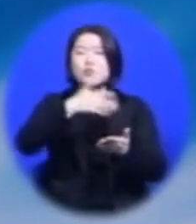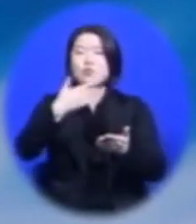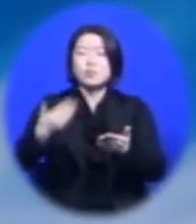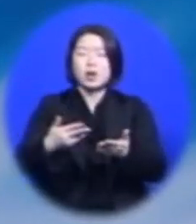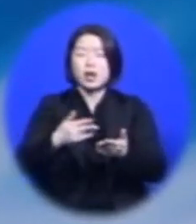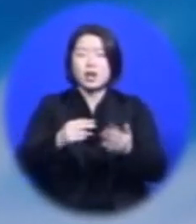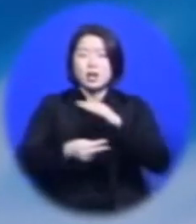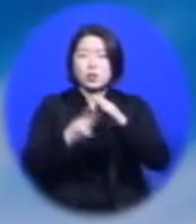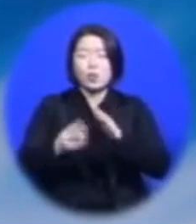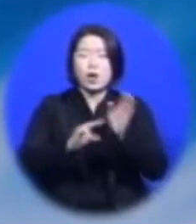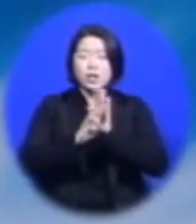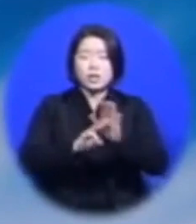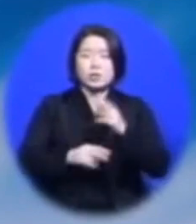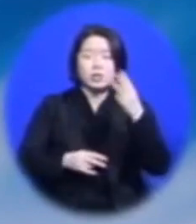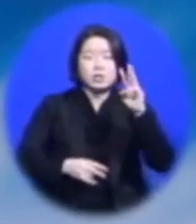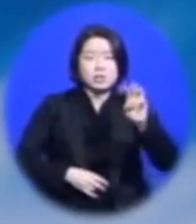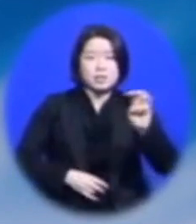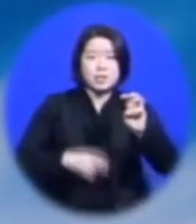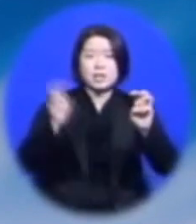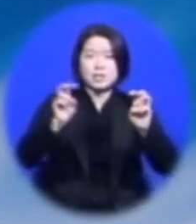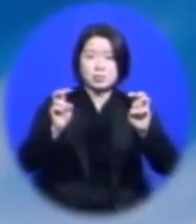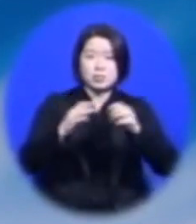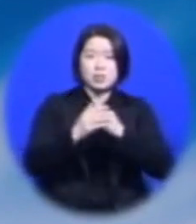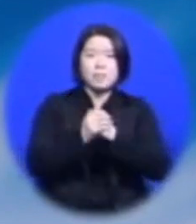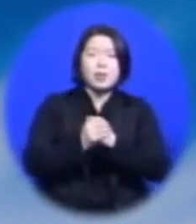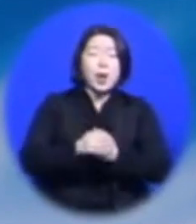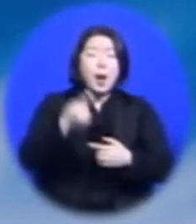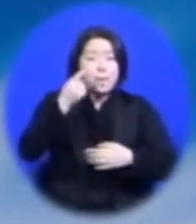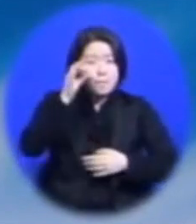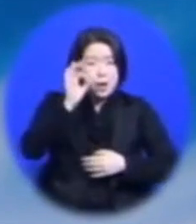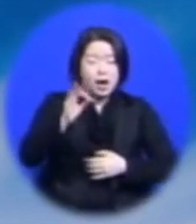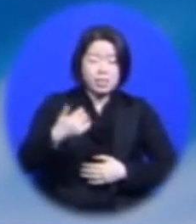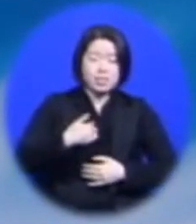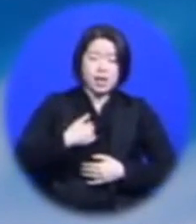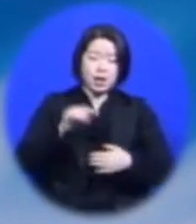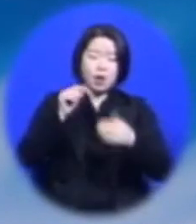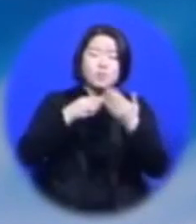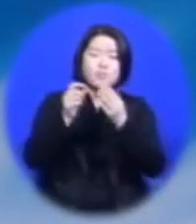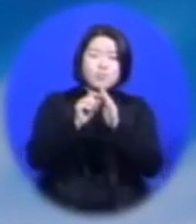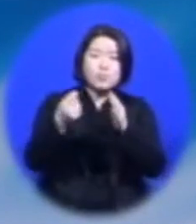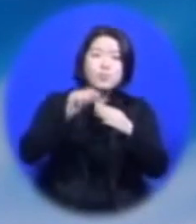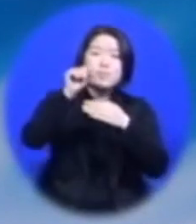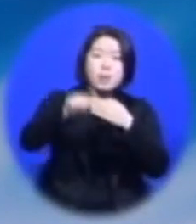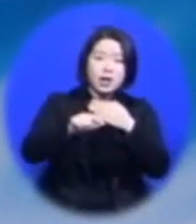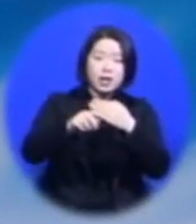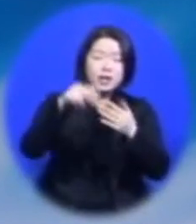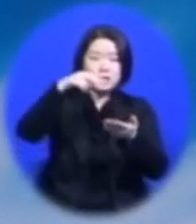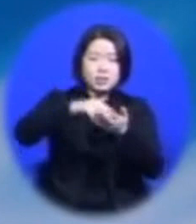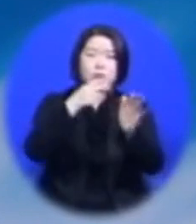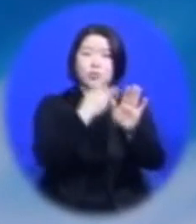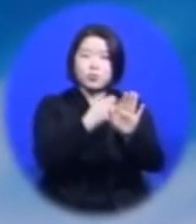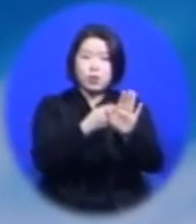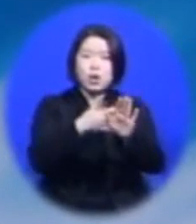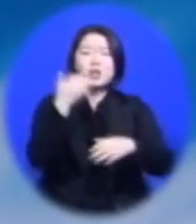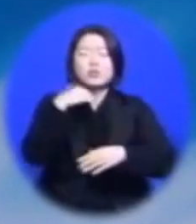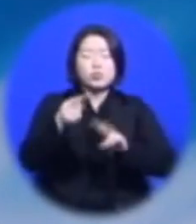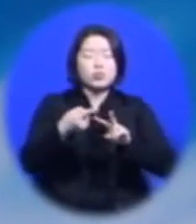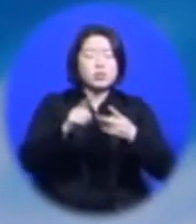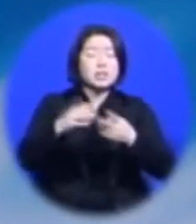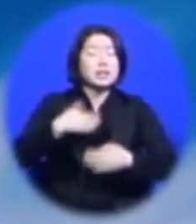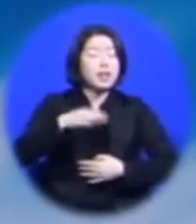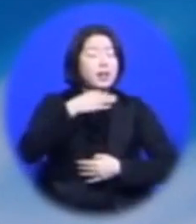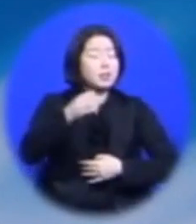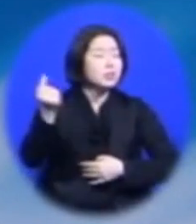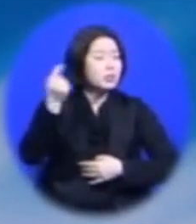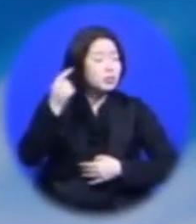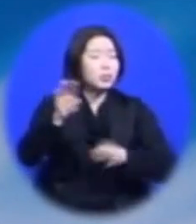요한계시록 3장 20절 말씀입니다. 볼지어다 내가 문 밖에 서서 두드리노니 누구든지 내 음성을 듣고